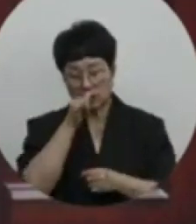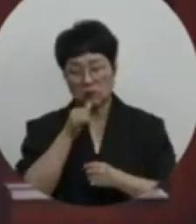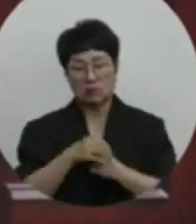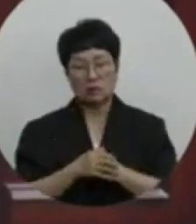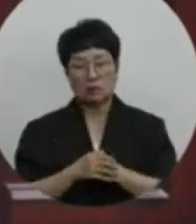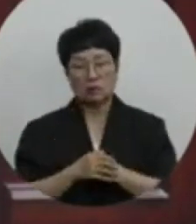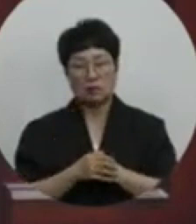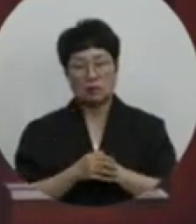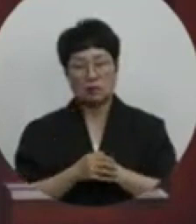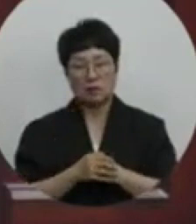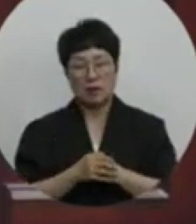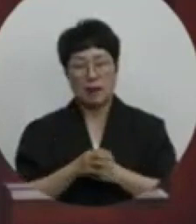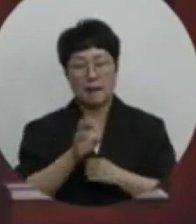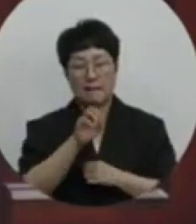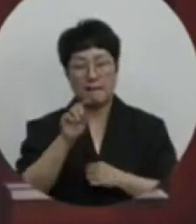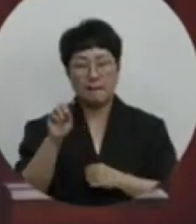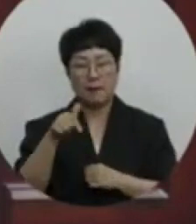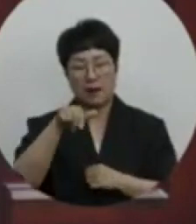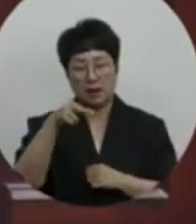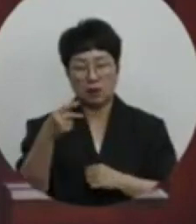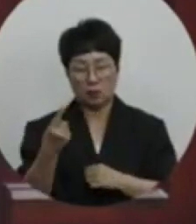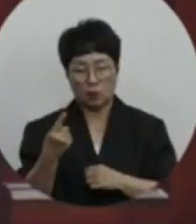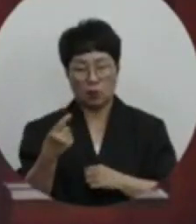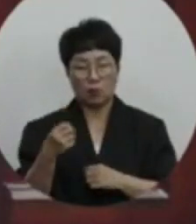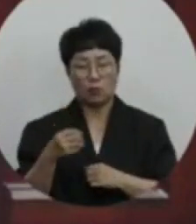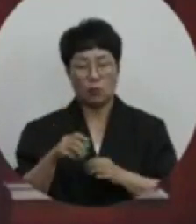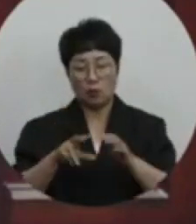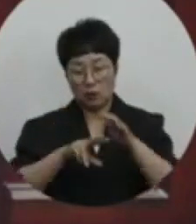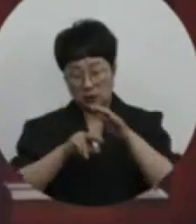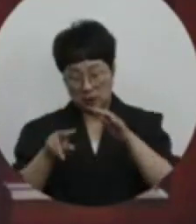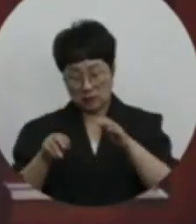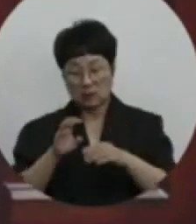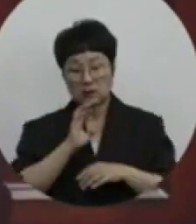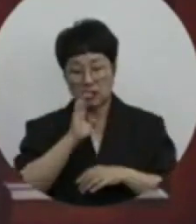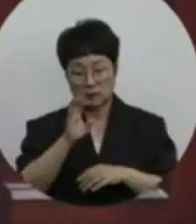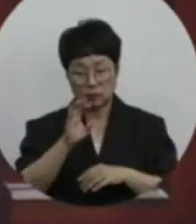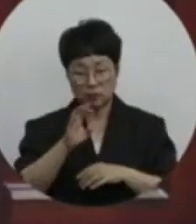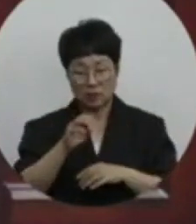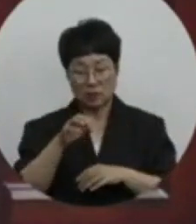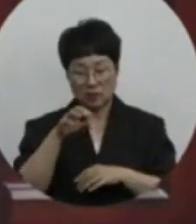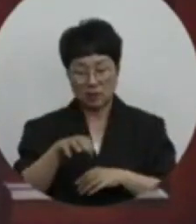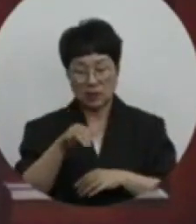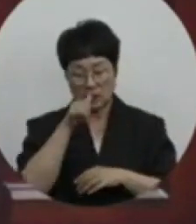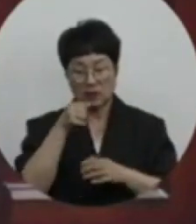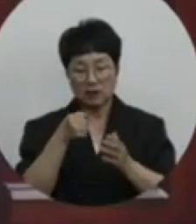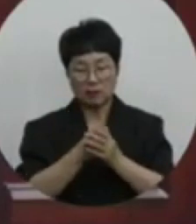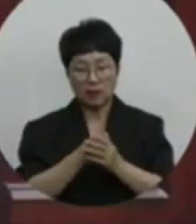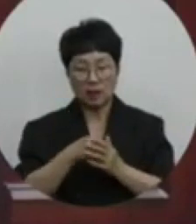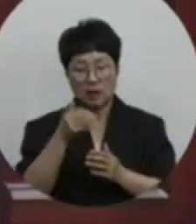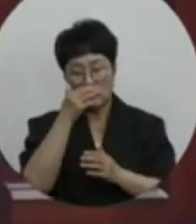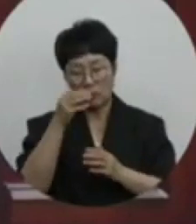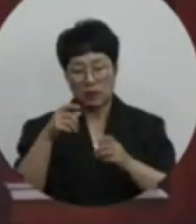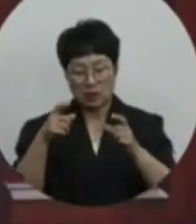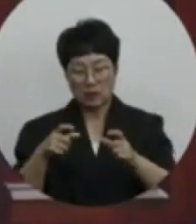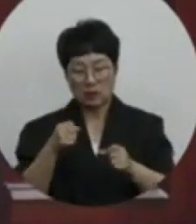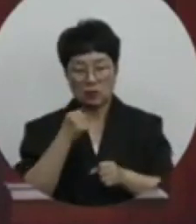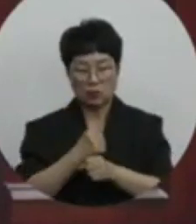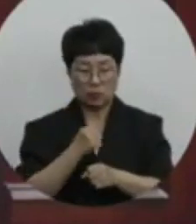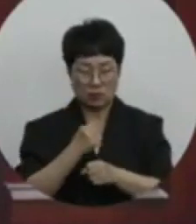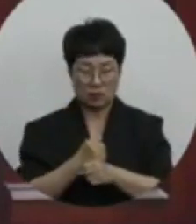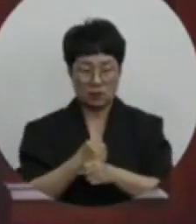있습니다. 판교 테크노밸리와 지하철 40분 거리에 위치하고 있으며 관광단지가 조성되어